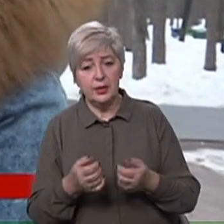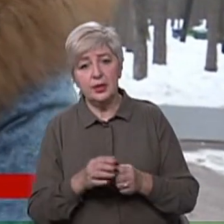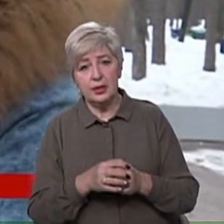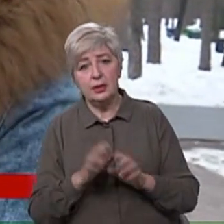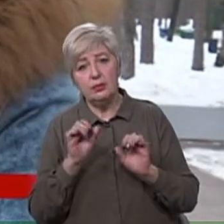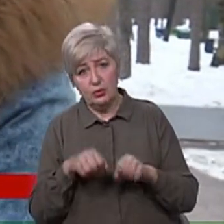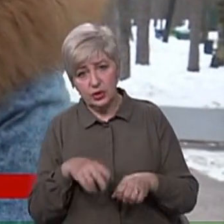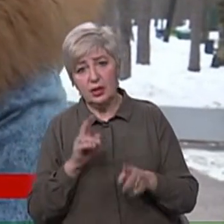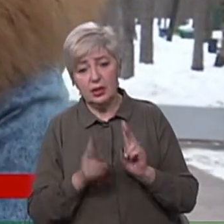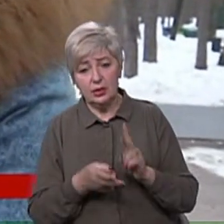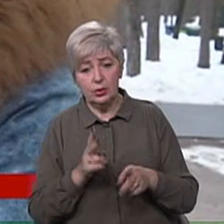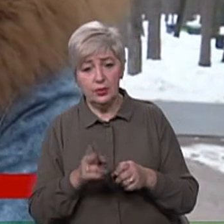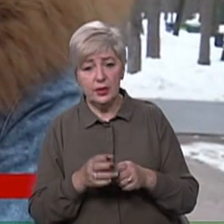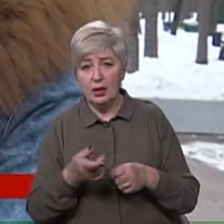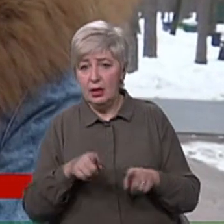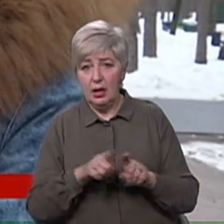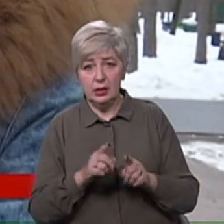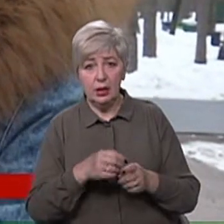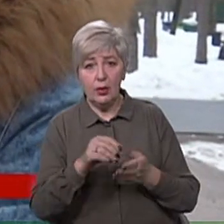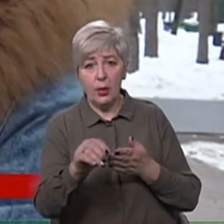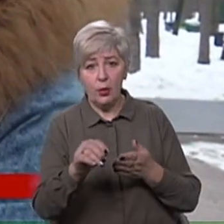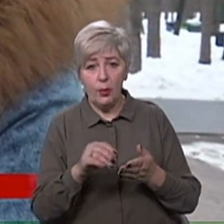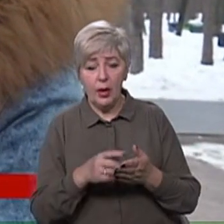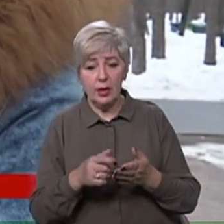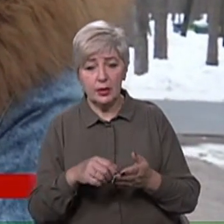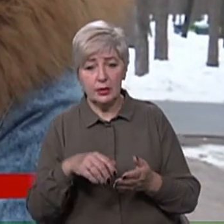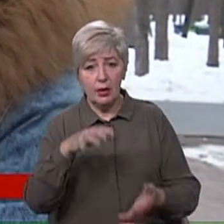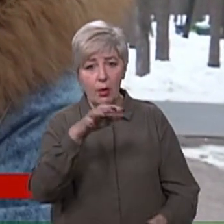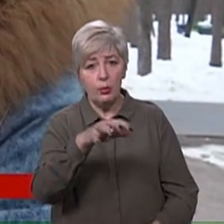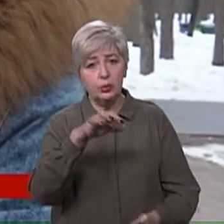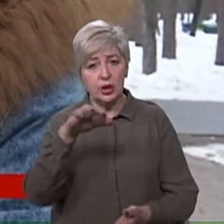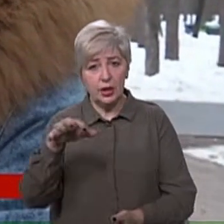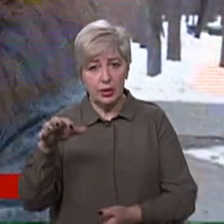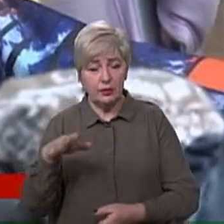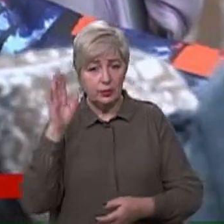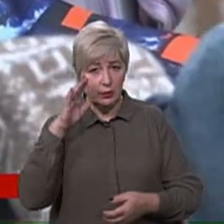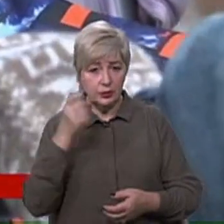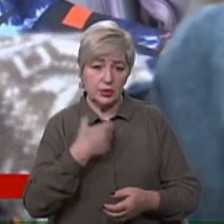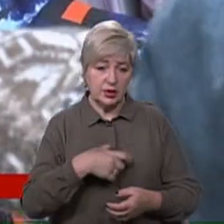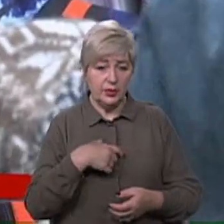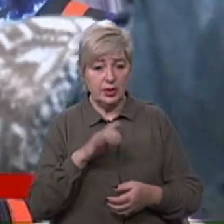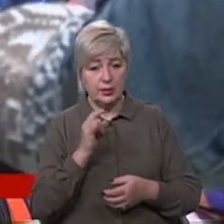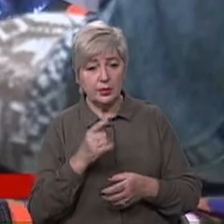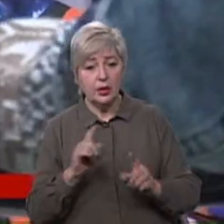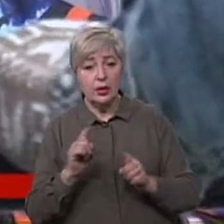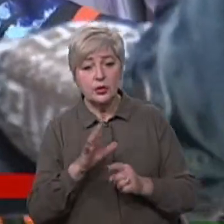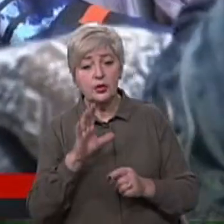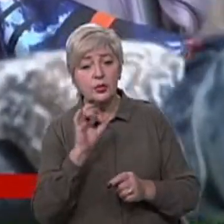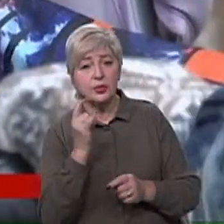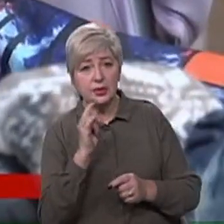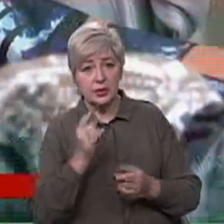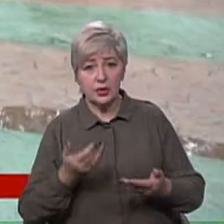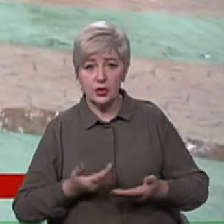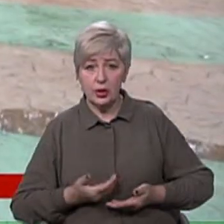ній готувати. А так ми купуємо бутиліровану воду собі і дитинку. Аби Саша жила у чистішому